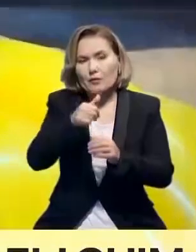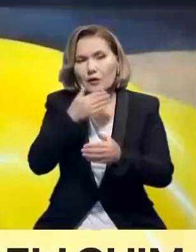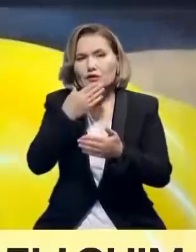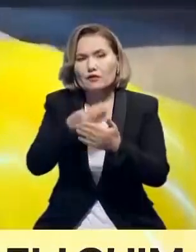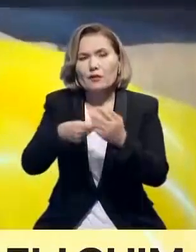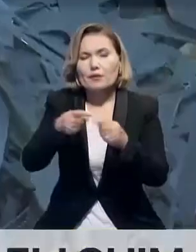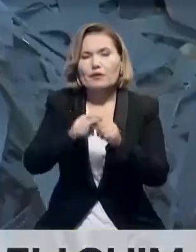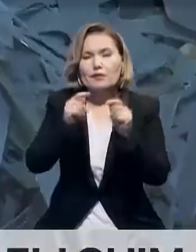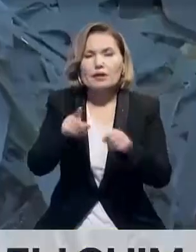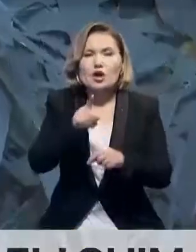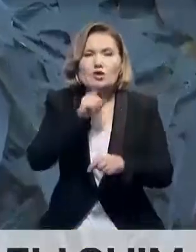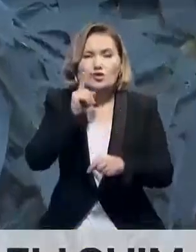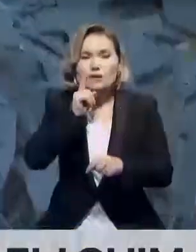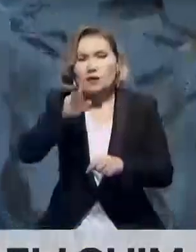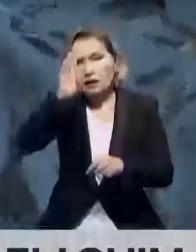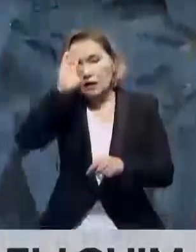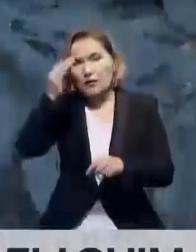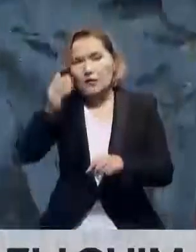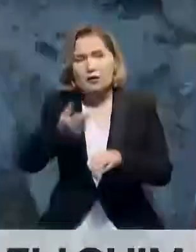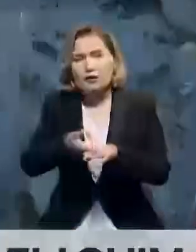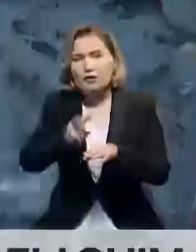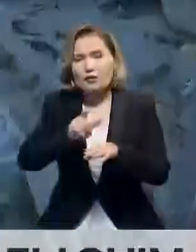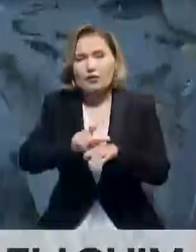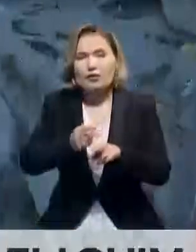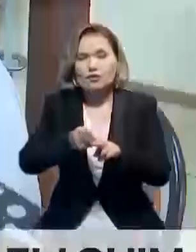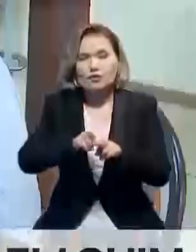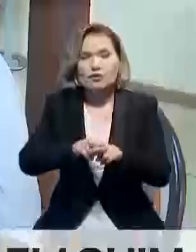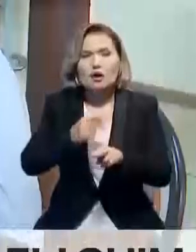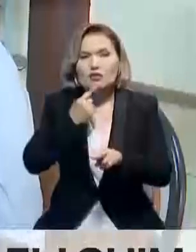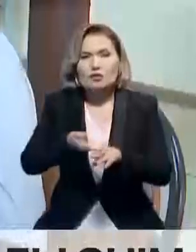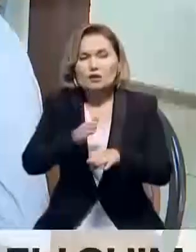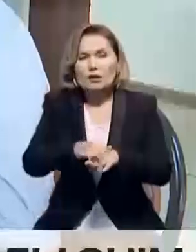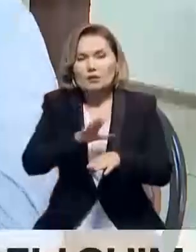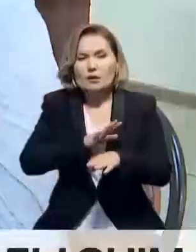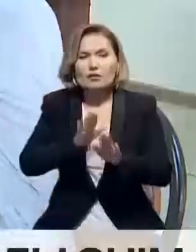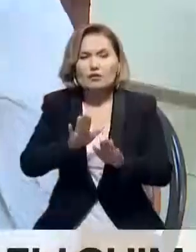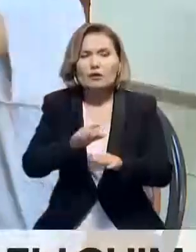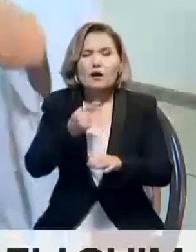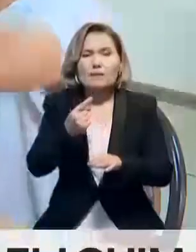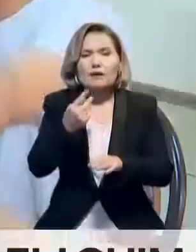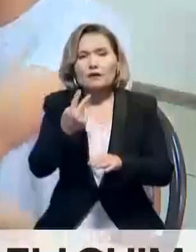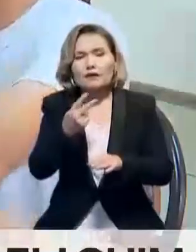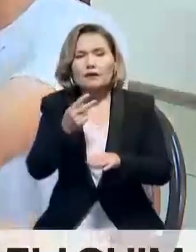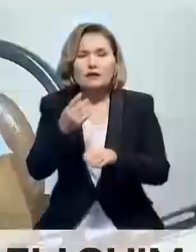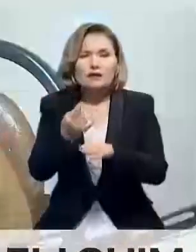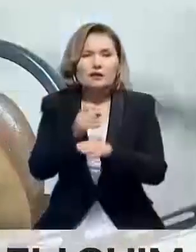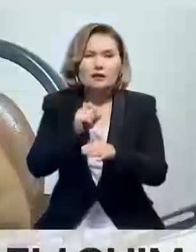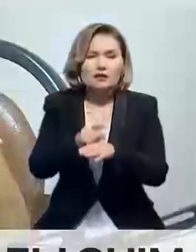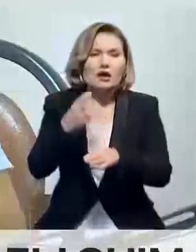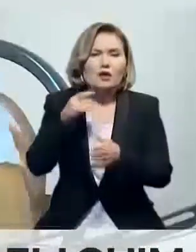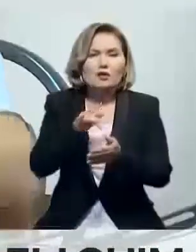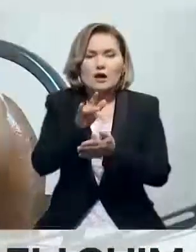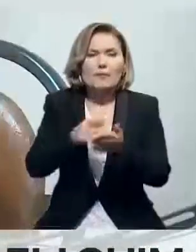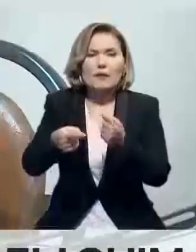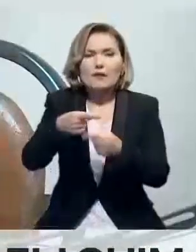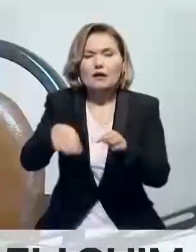ғана бастаған жас кәсіпкерді мекемелер маңына да жолатпайтын. Бірде-екілі ұсақ тапсырысты орындап, тиыннан теңге құраған сырбойлық азамат